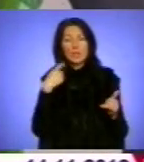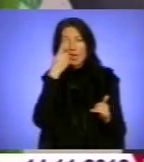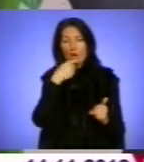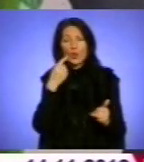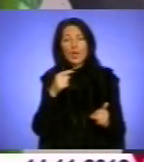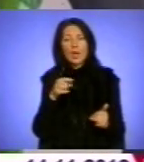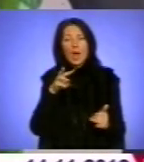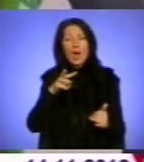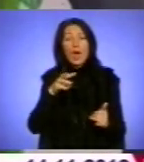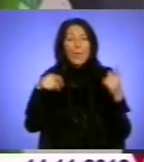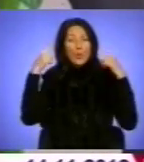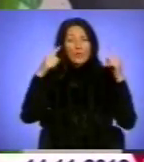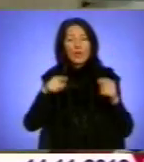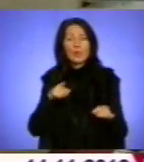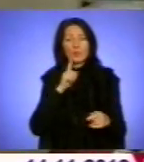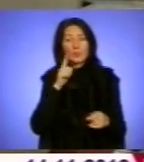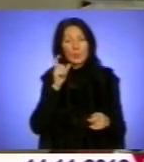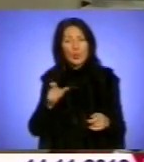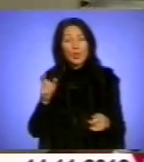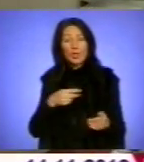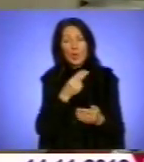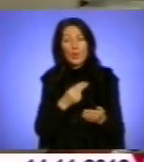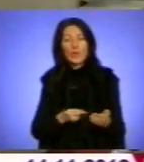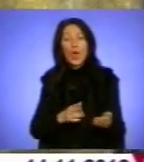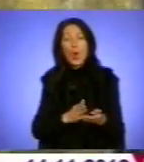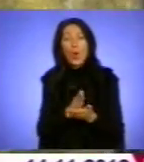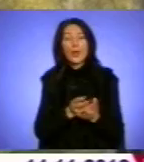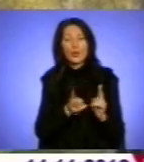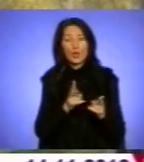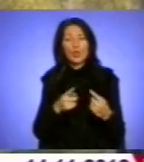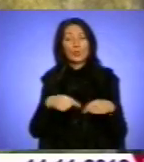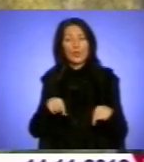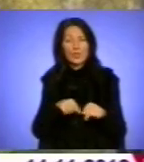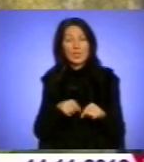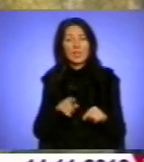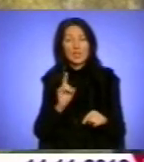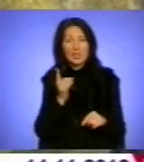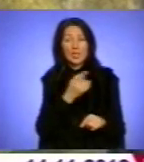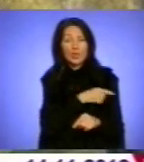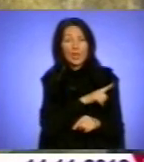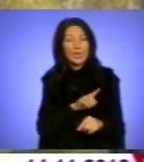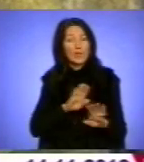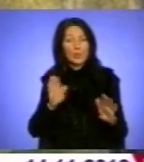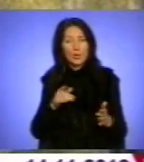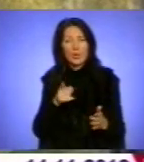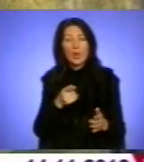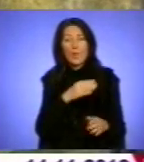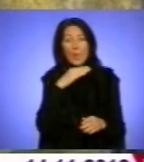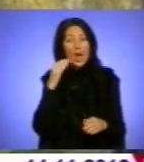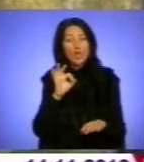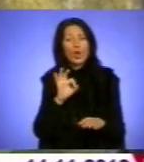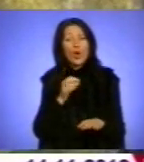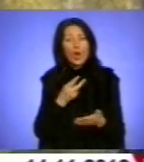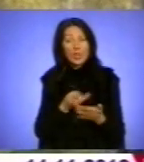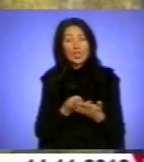намалювала у хірургічному відділенні обласної дитячої лікарні не випадково. Це відділення лікарні, там дуже багато лежать онкохворих дітей,